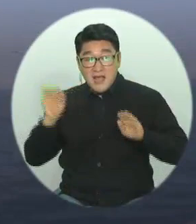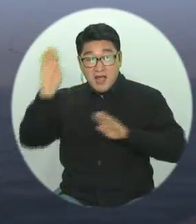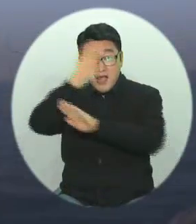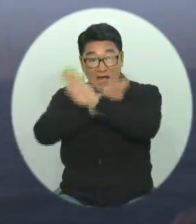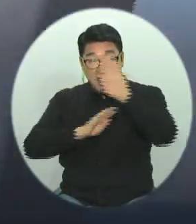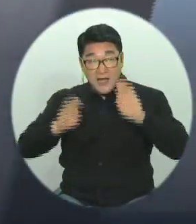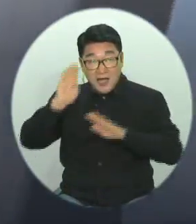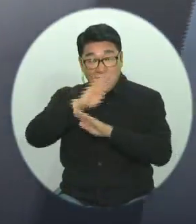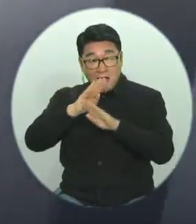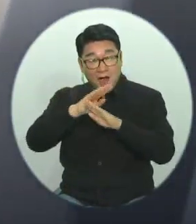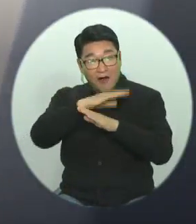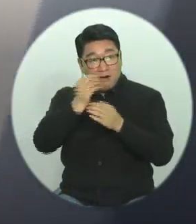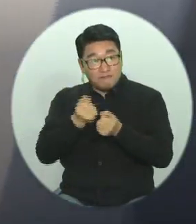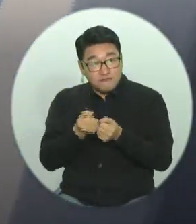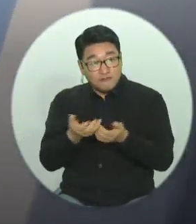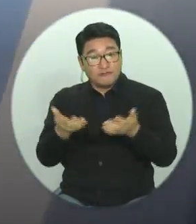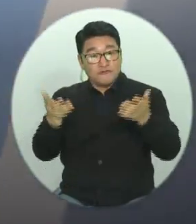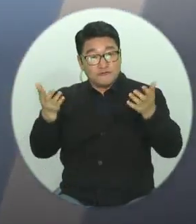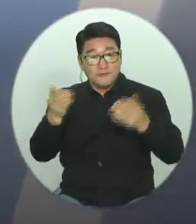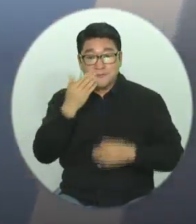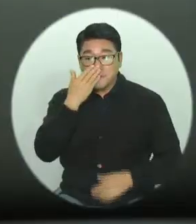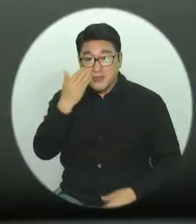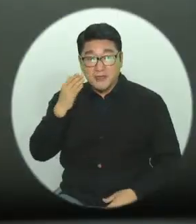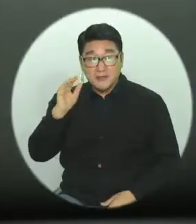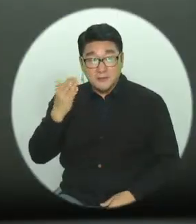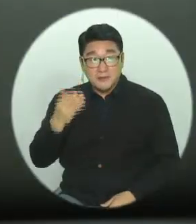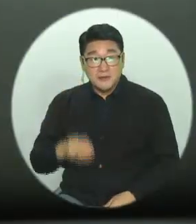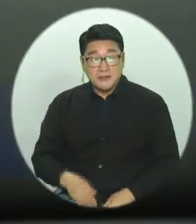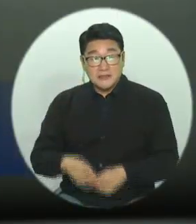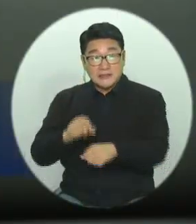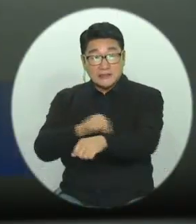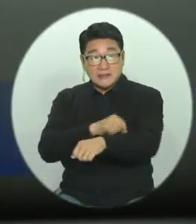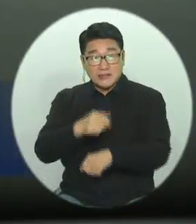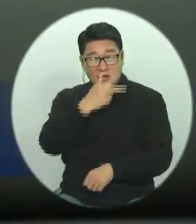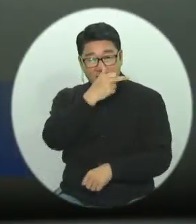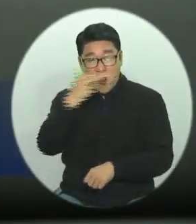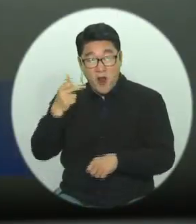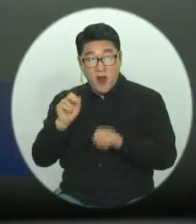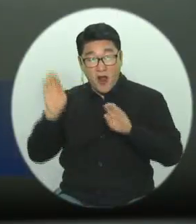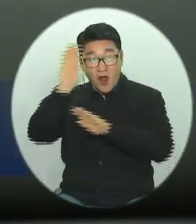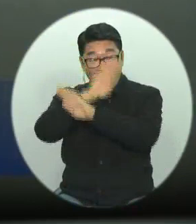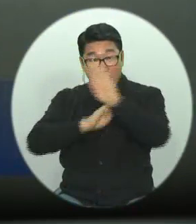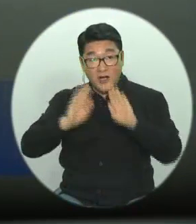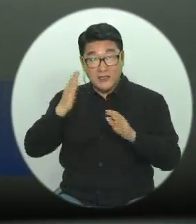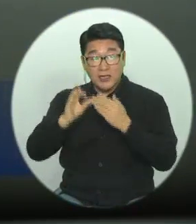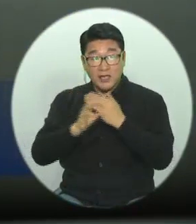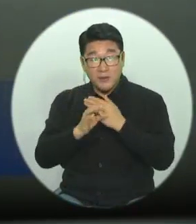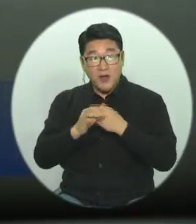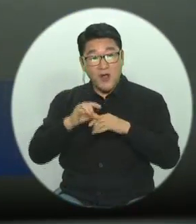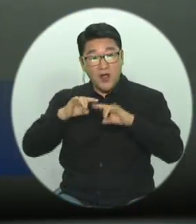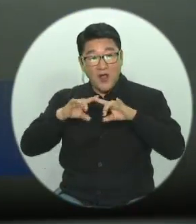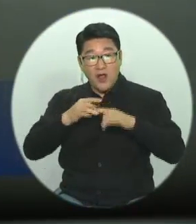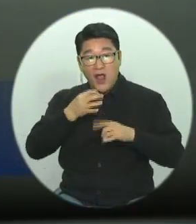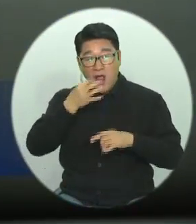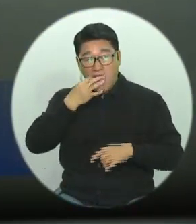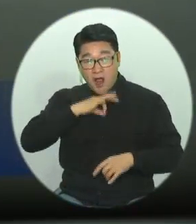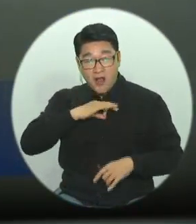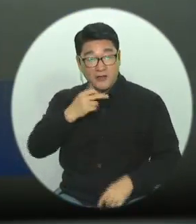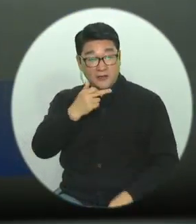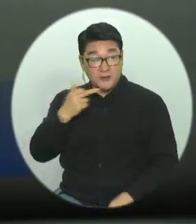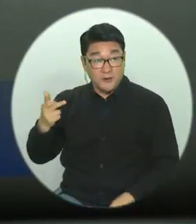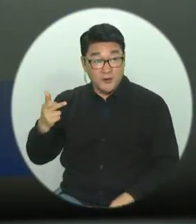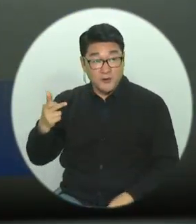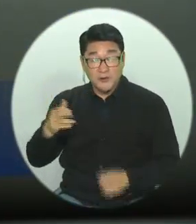폭력 발전기 보급이 가능해지게 된 것입니다 특히 대형화가 된다는 것은 이제 효율을 높이는 거거든요